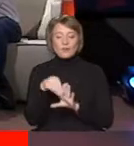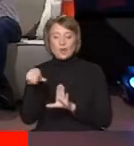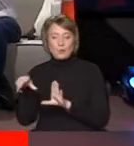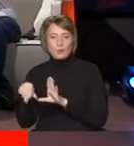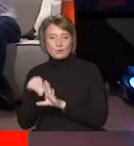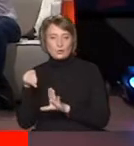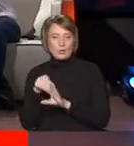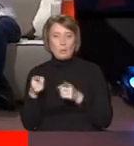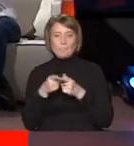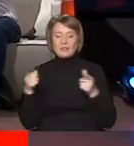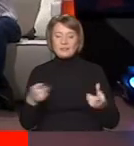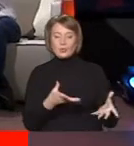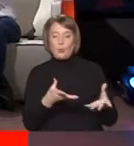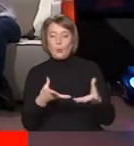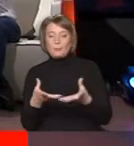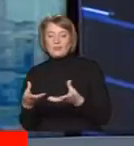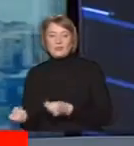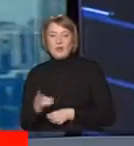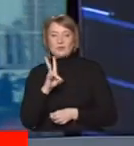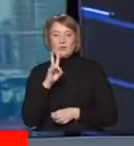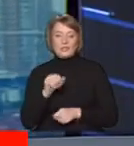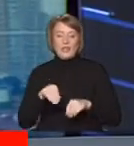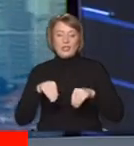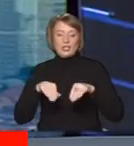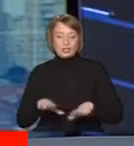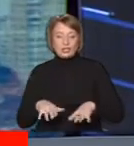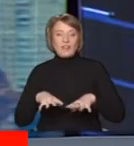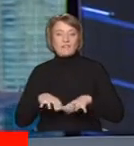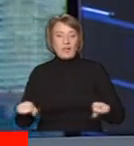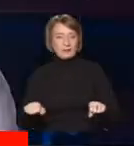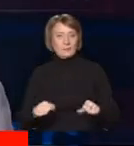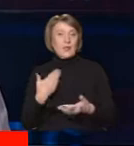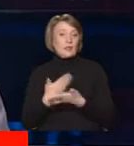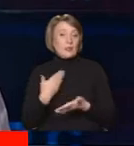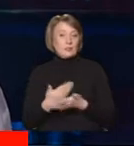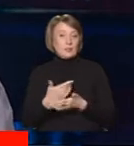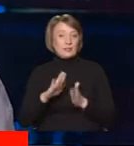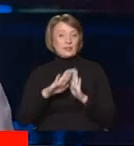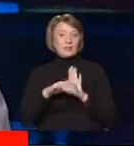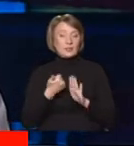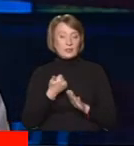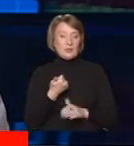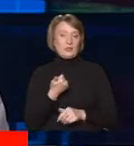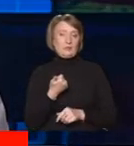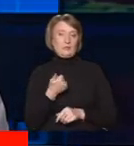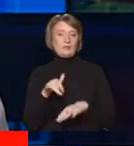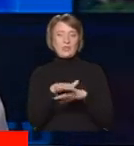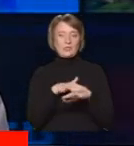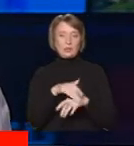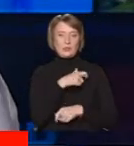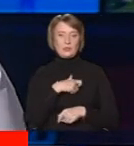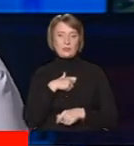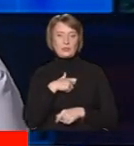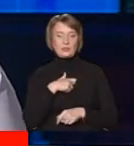міжвиборчий період впливати безпосередньо на рішення влади. Тобто, наприклад, це відкликання народних депутатів, відкликання депутатів місцевих